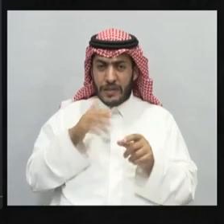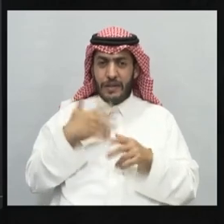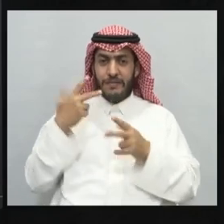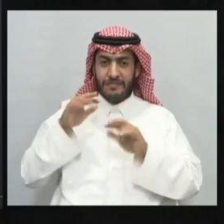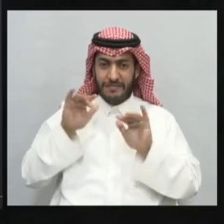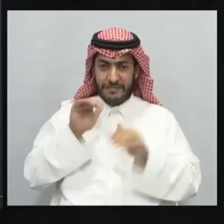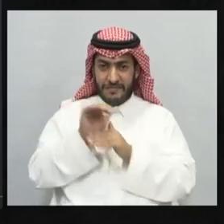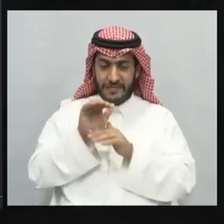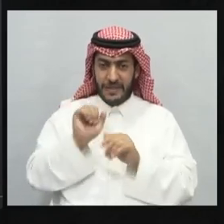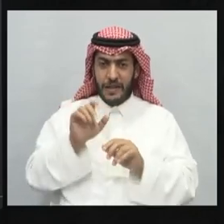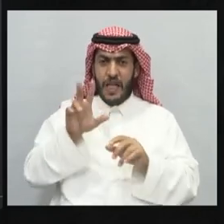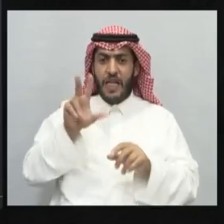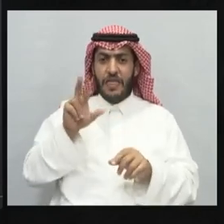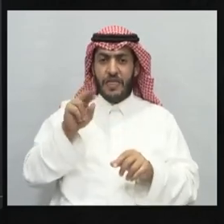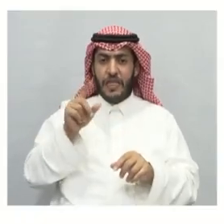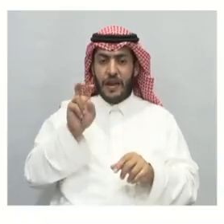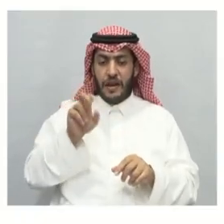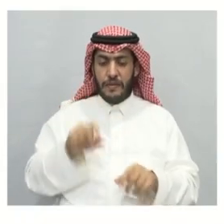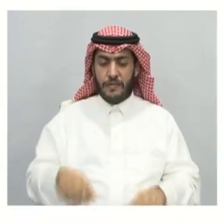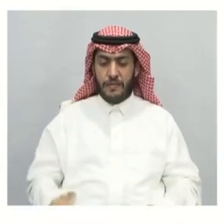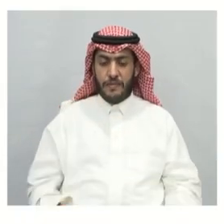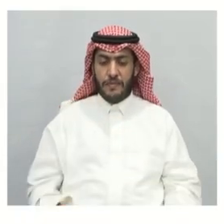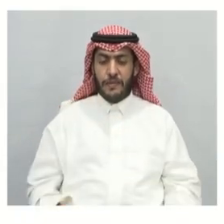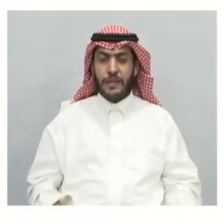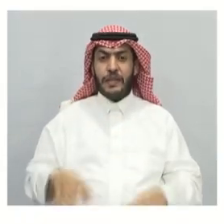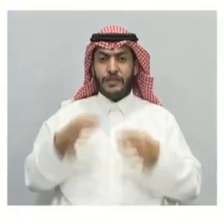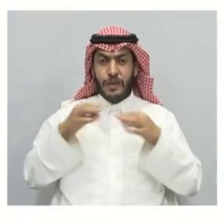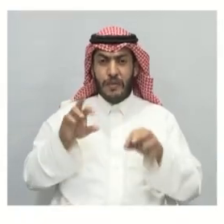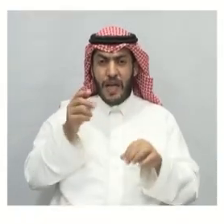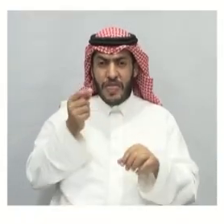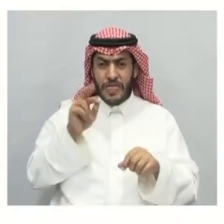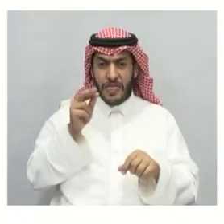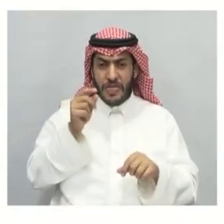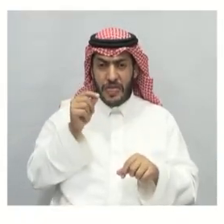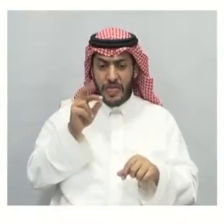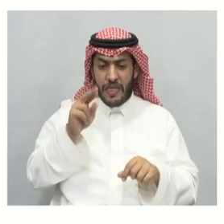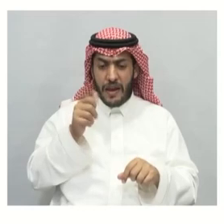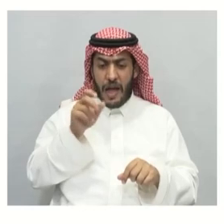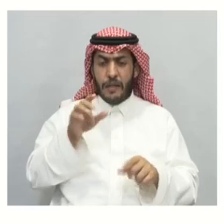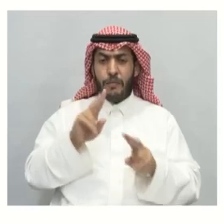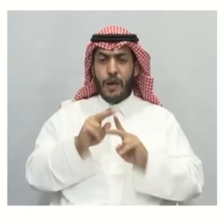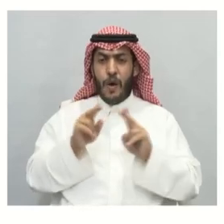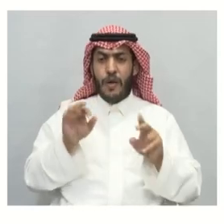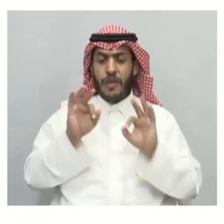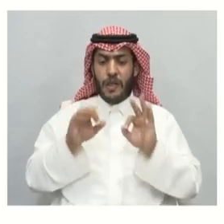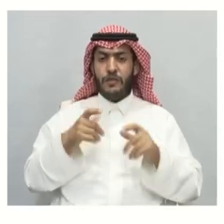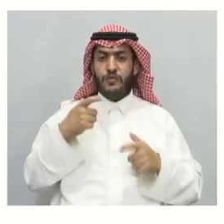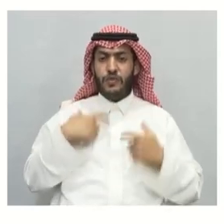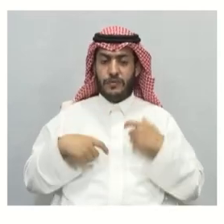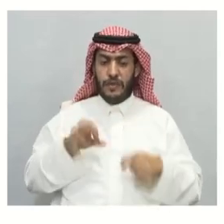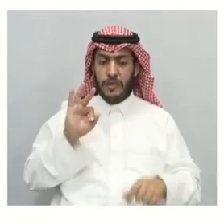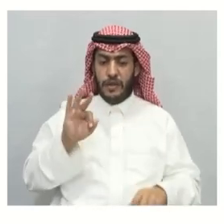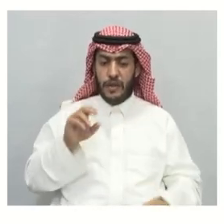اخذناها على الذره اول شيء جميع الذرات مكونه من ايش من ثلاثه جسيمات